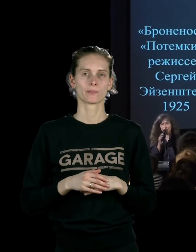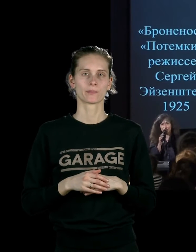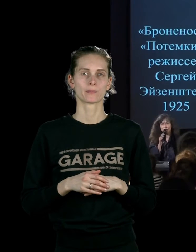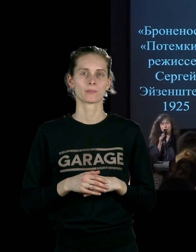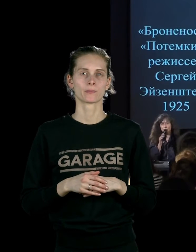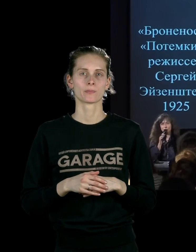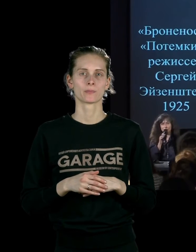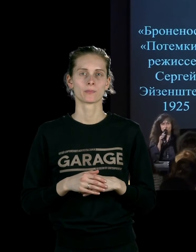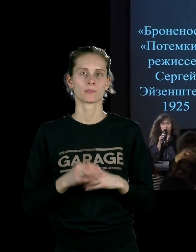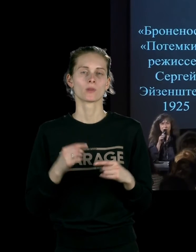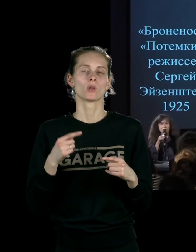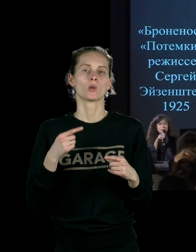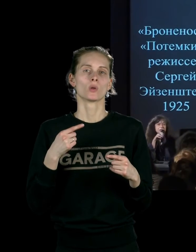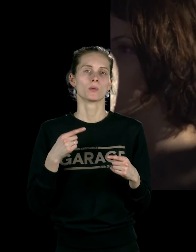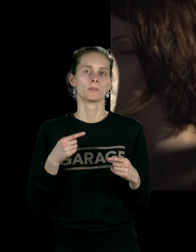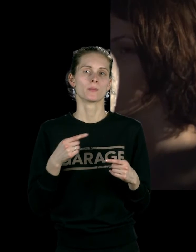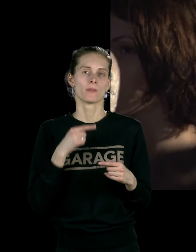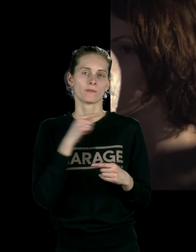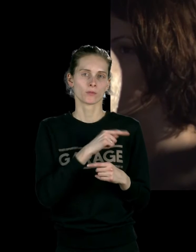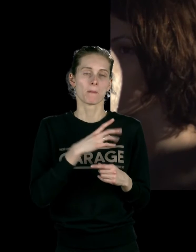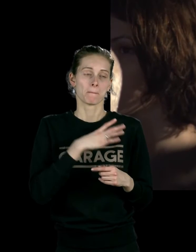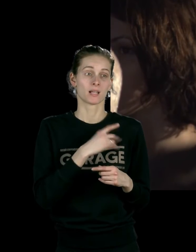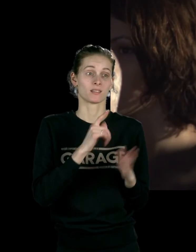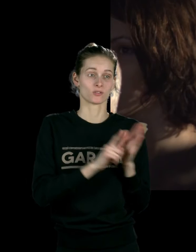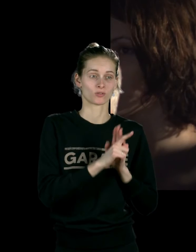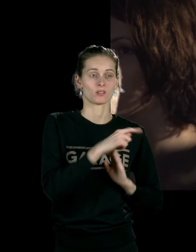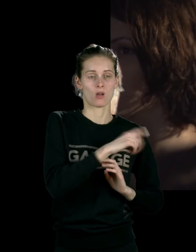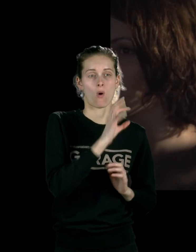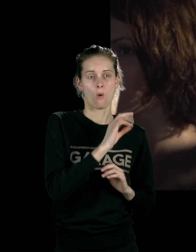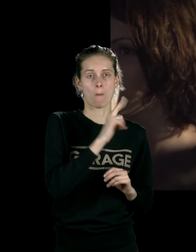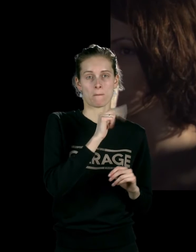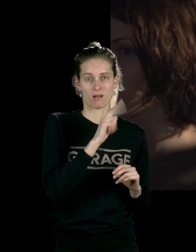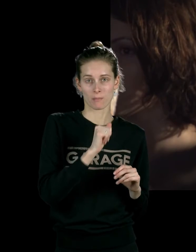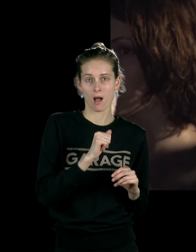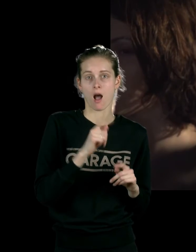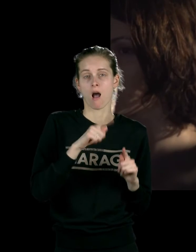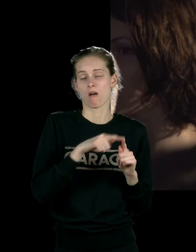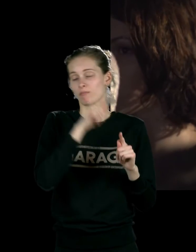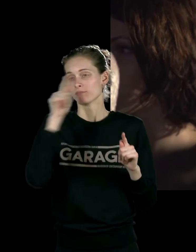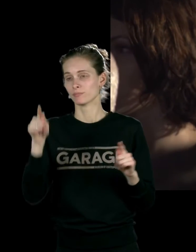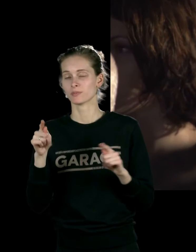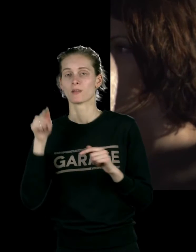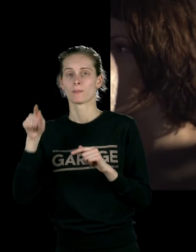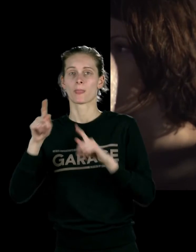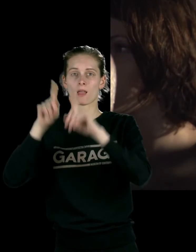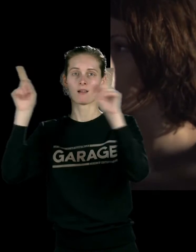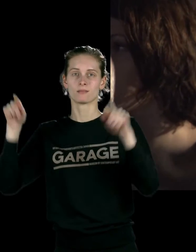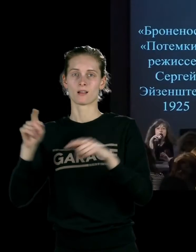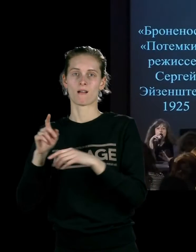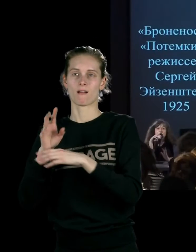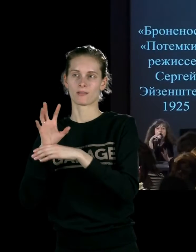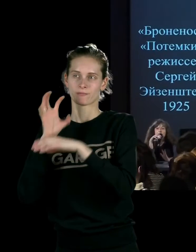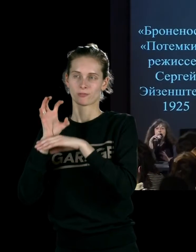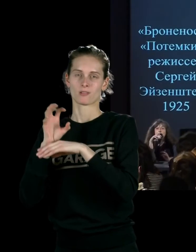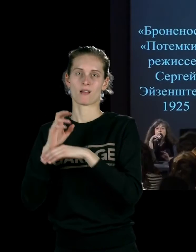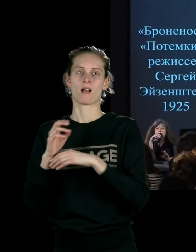Вот одна из этих одержимостей – это портрет Веласкеса, другая из одержимостей – это кадр из «Броненосца Потемкина», кадр, собственно говоря,